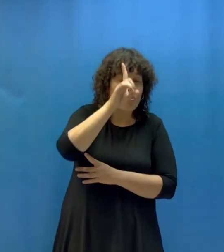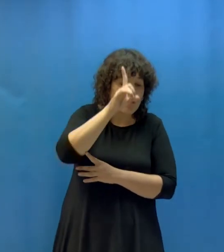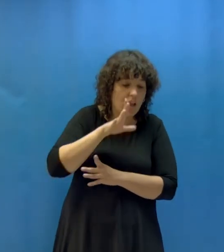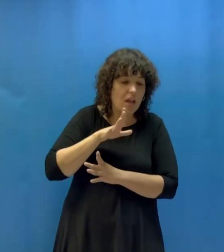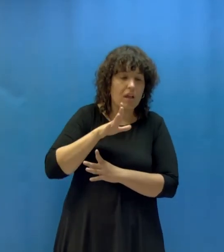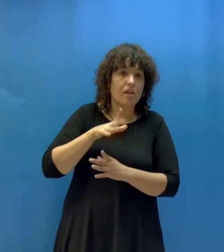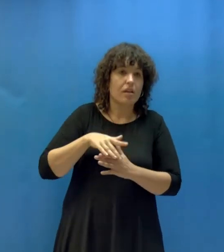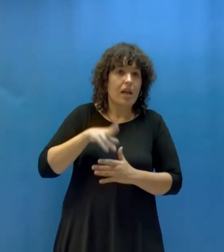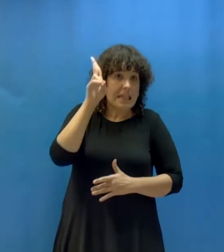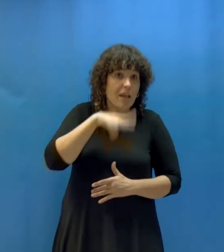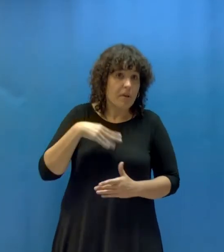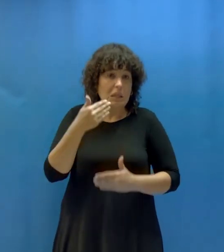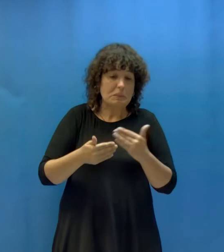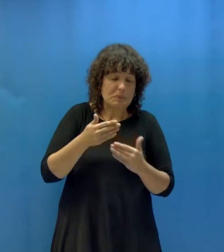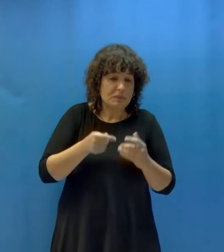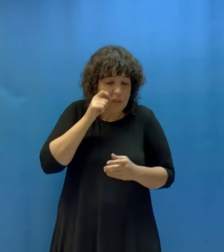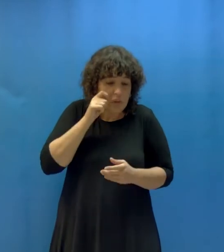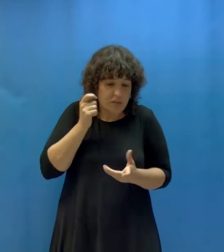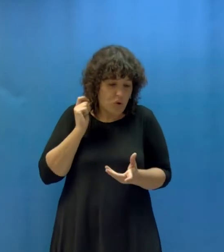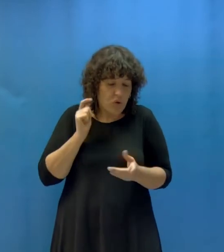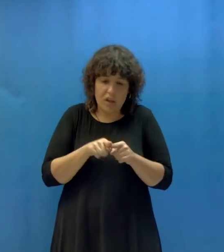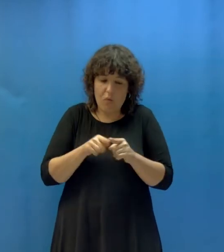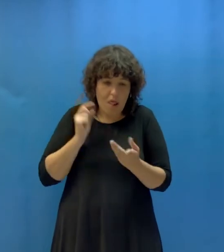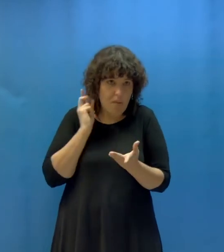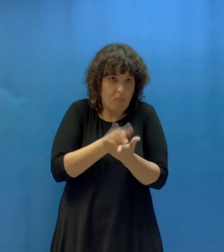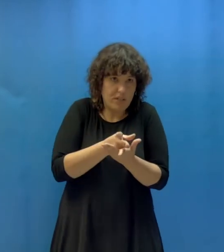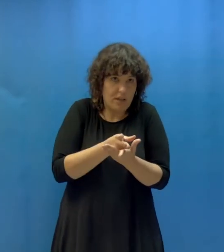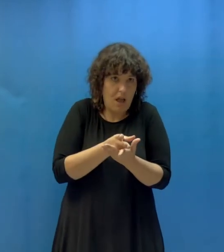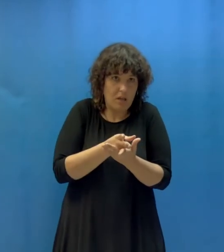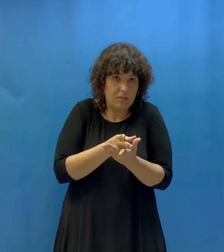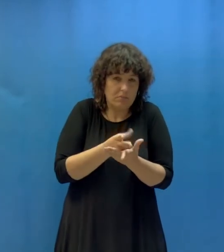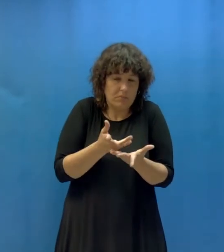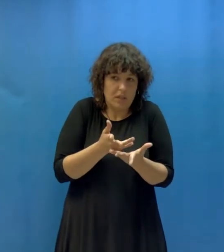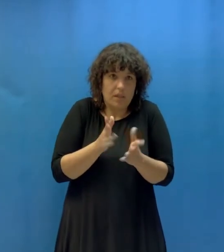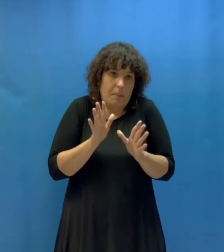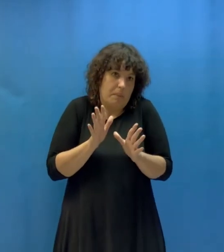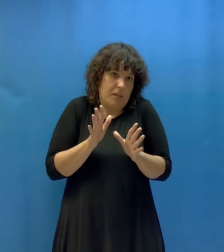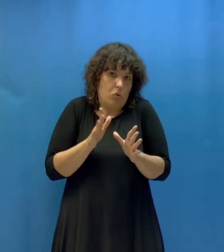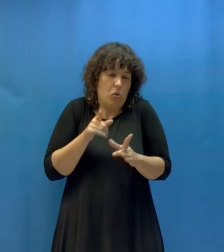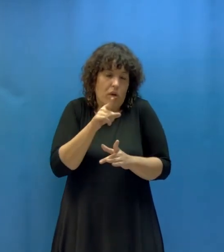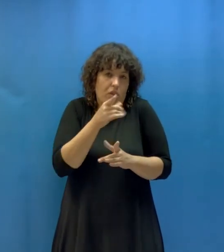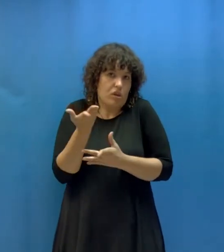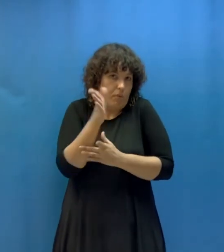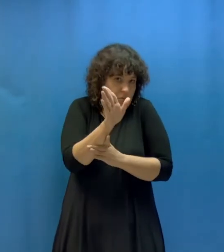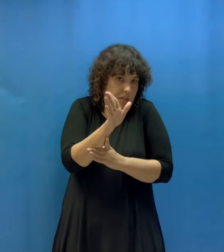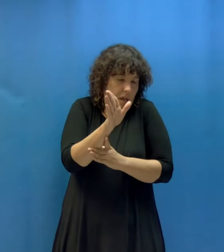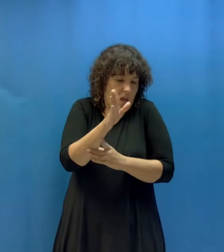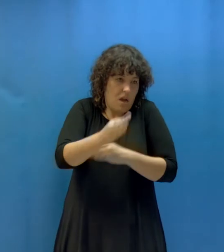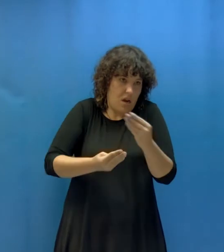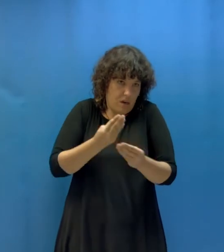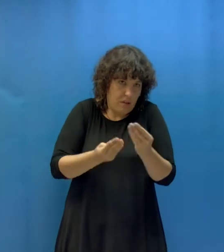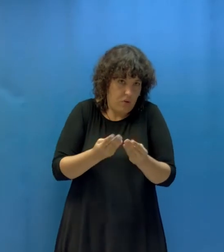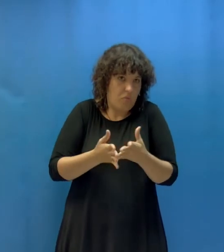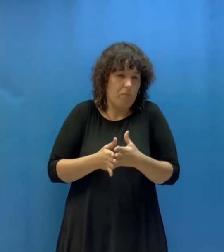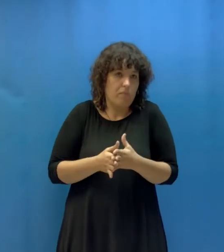avançant que apostaven per un turisme de creuers, que no sé si atracarà i al costat de la refineria o què, però ells van llançar la proposta dels creuers, quan